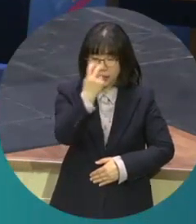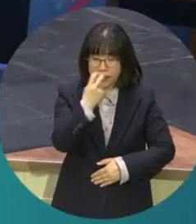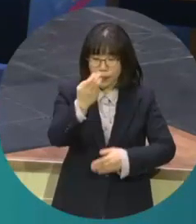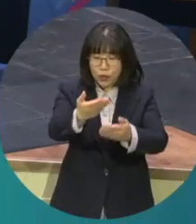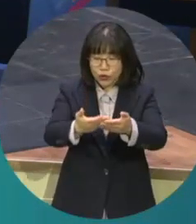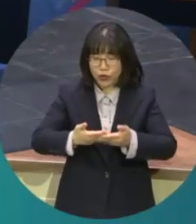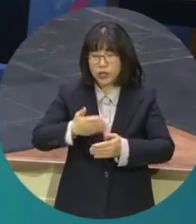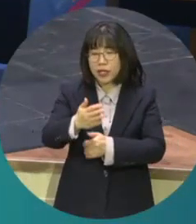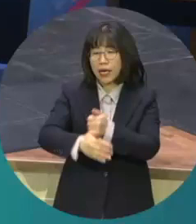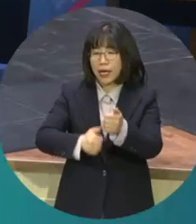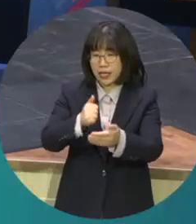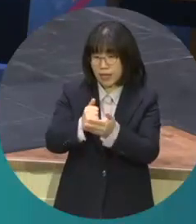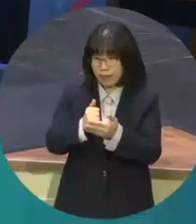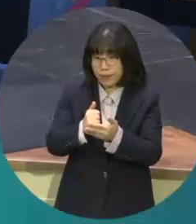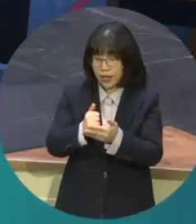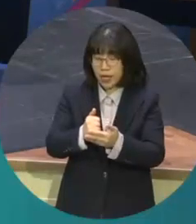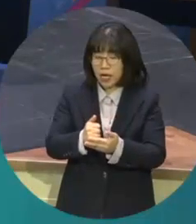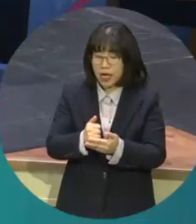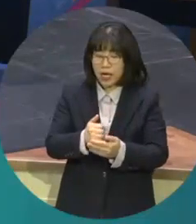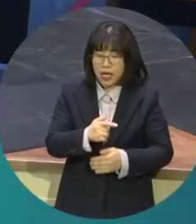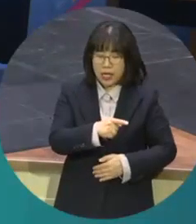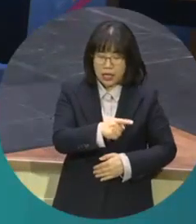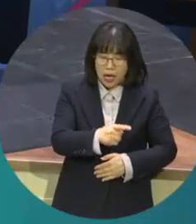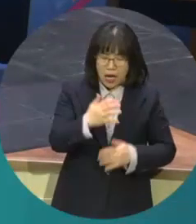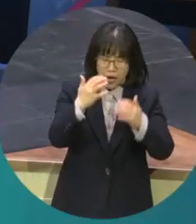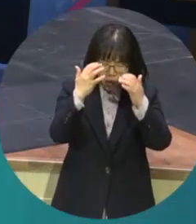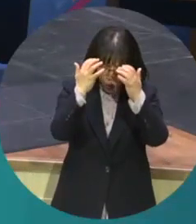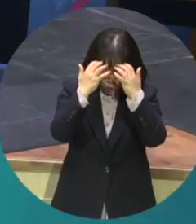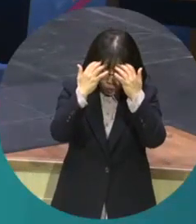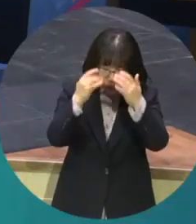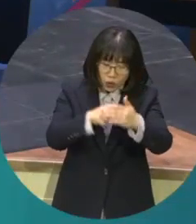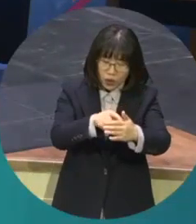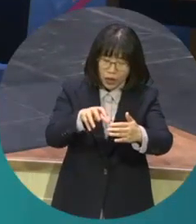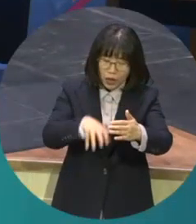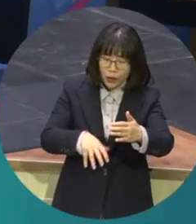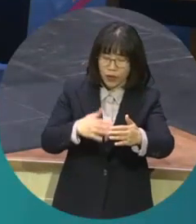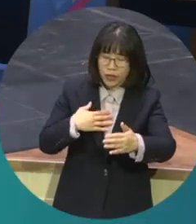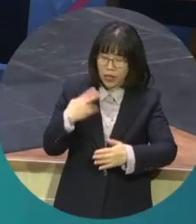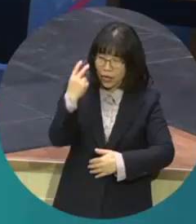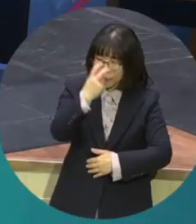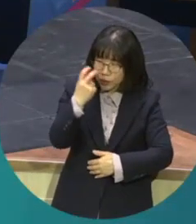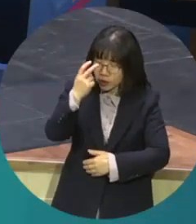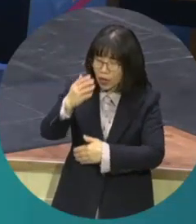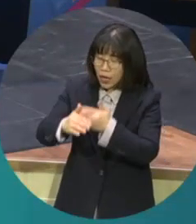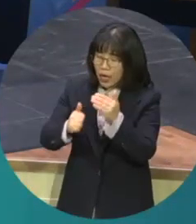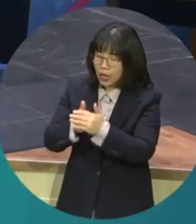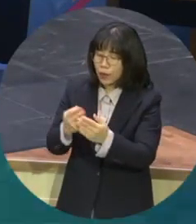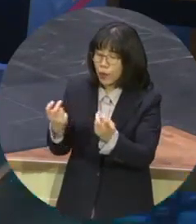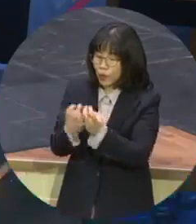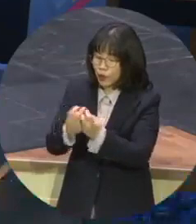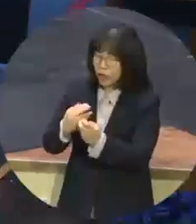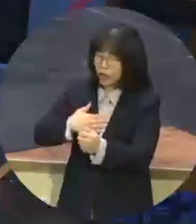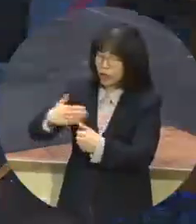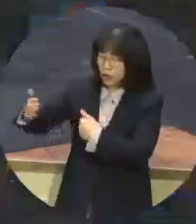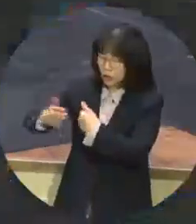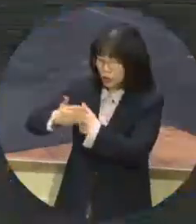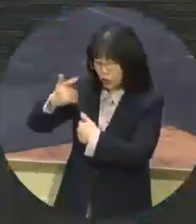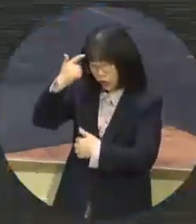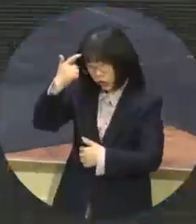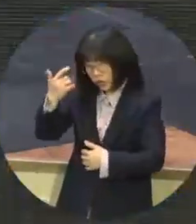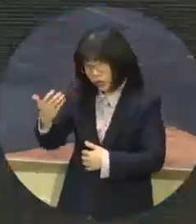하였으니 이는 내가 어떻게 여기서 나를 살피시는 하나님을 배웠는고 함이라. 나를